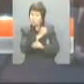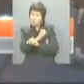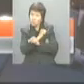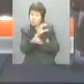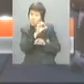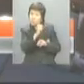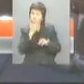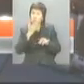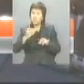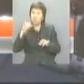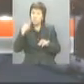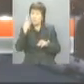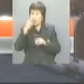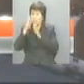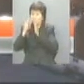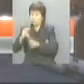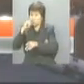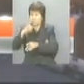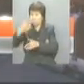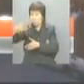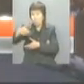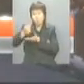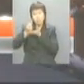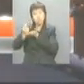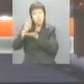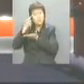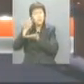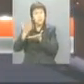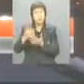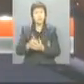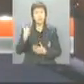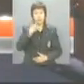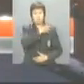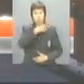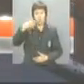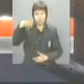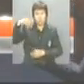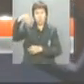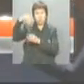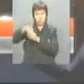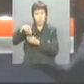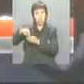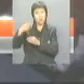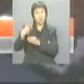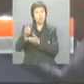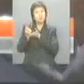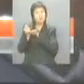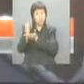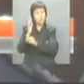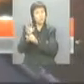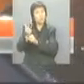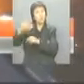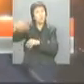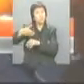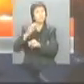งค์จะขอความช่วยเหลือจากทางกระทรวงการต่างประเทศเราก็ยินดีและพร้อมที่จะยื่นมือเข้าไปให้ความช่วยเหลือแล้วครับ ค่ะข